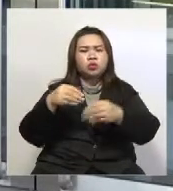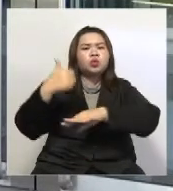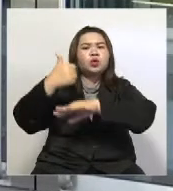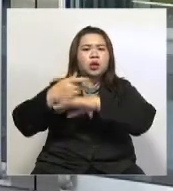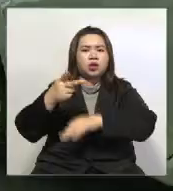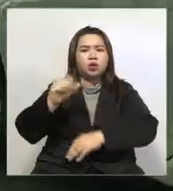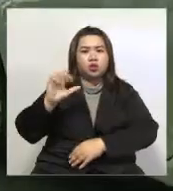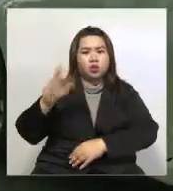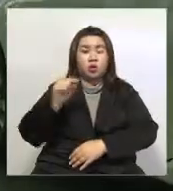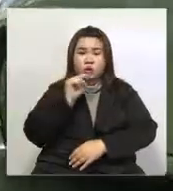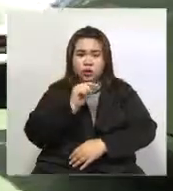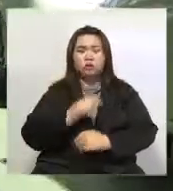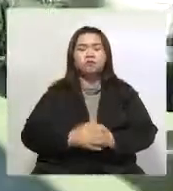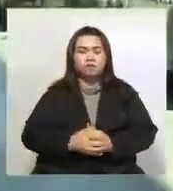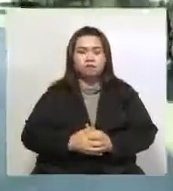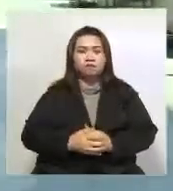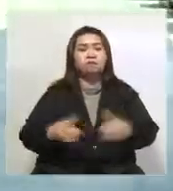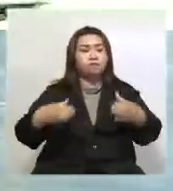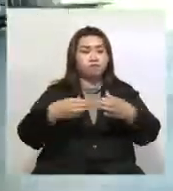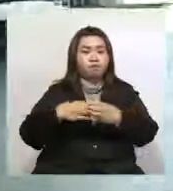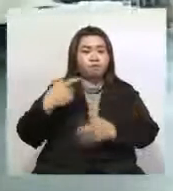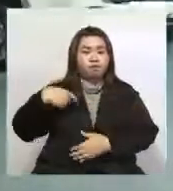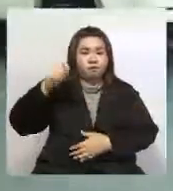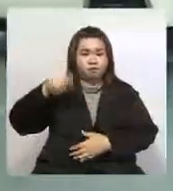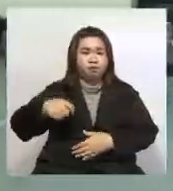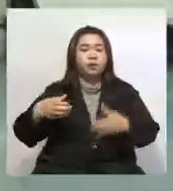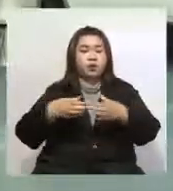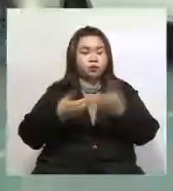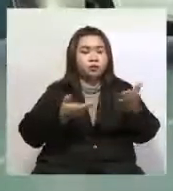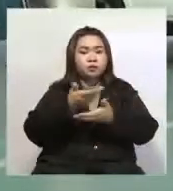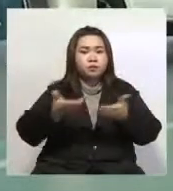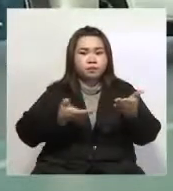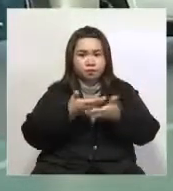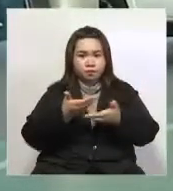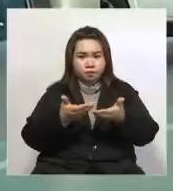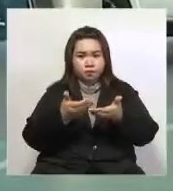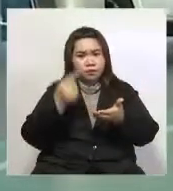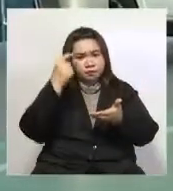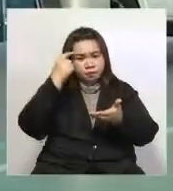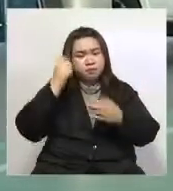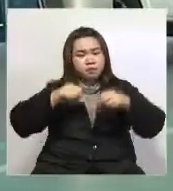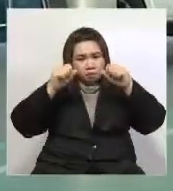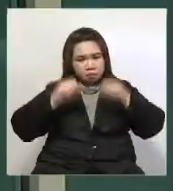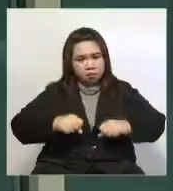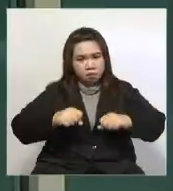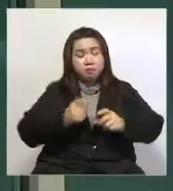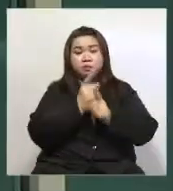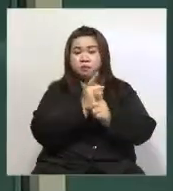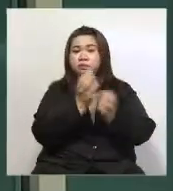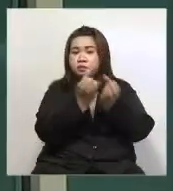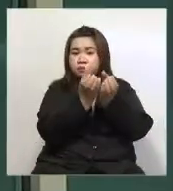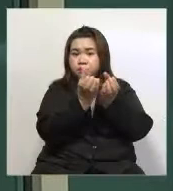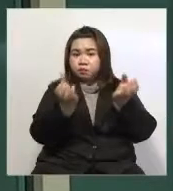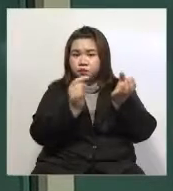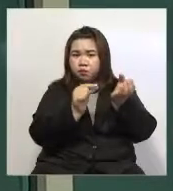คสช.ค่ะองค์คณะตุลาการศาลรัฐธรรมนูญจะมีการพิจารณาวินิจฉัยเพื่อลงมติความชอบด้วยรัฐธรรมนูญ